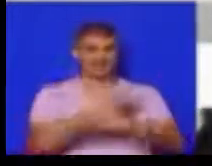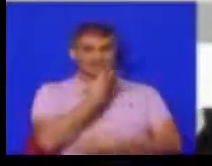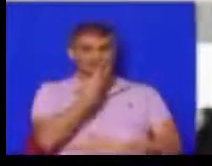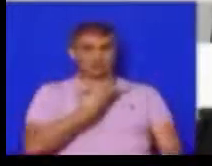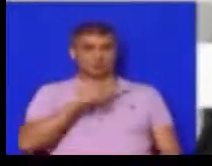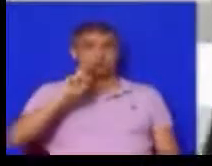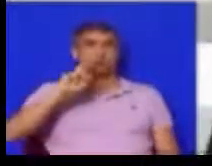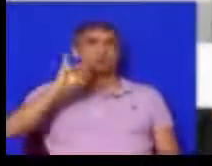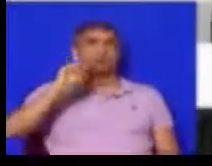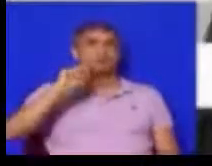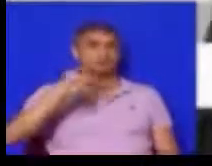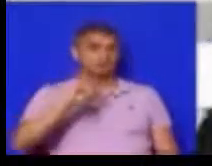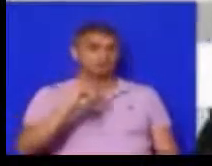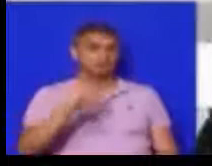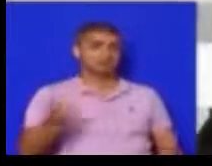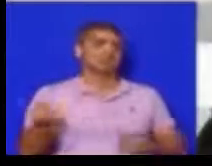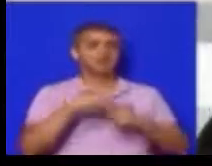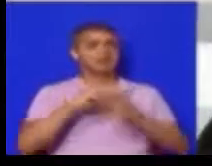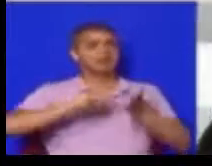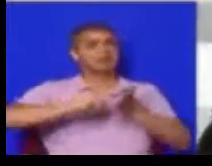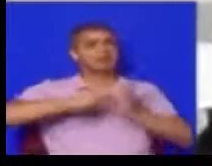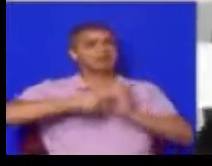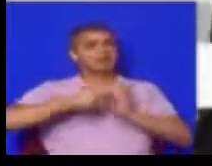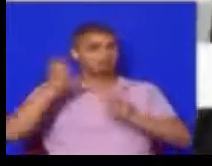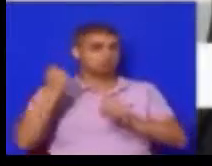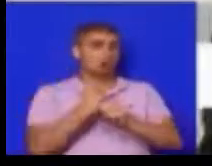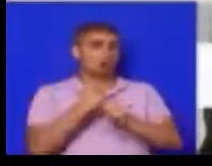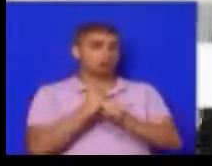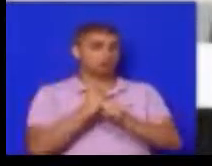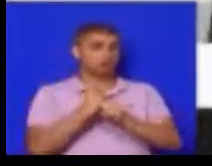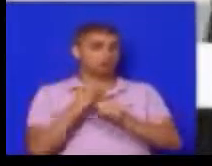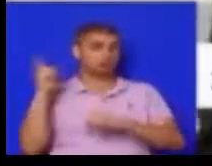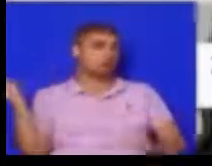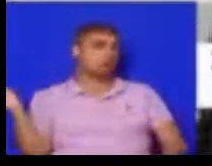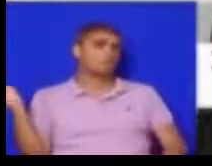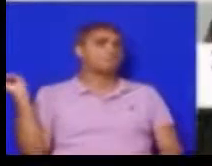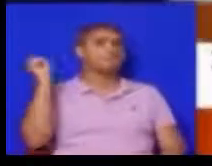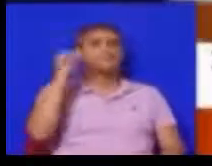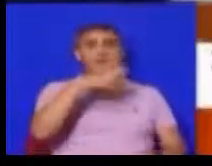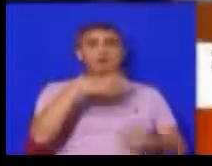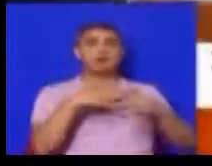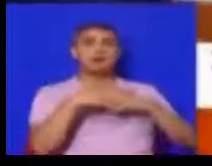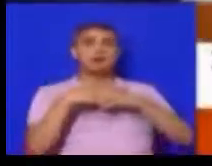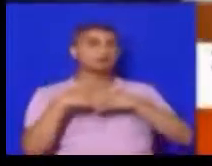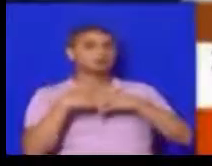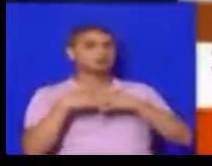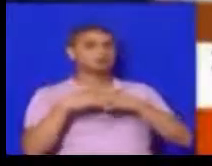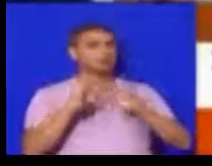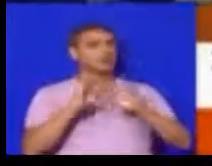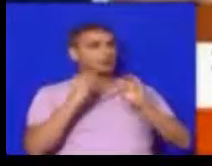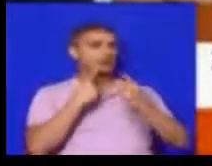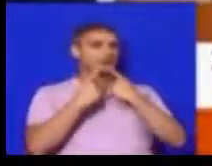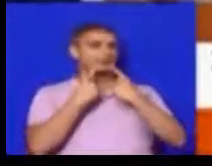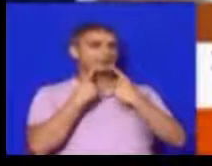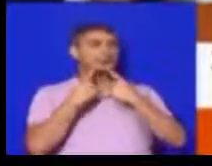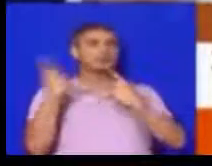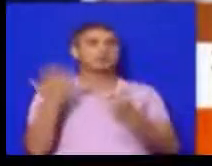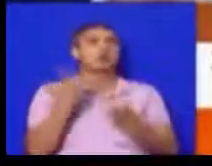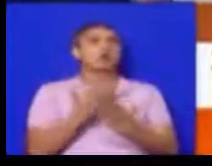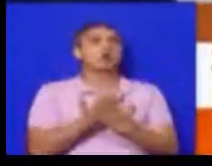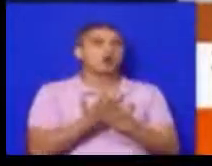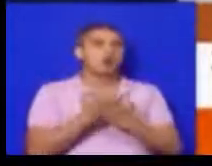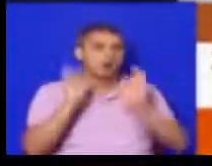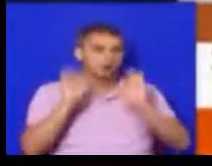האיראני, והאסטרטגיה שבה הוא נקט בבואו לארצות הברית למסע ומתן, הם הוכחה חד